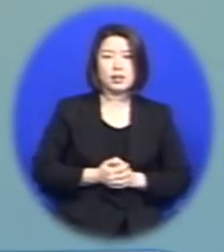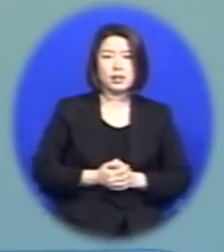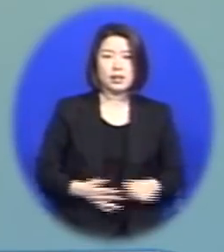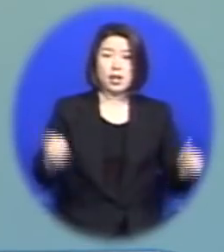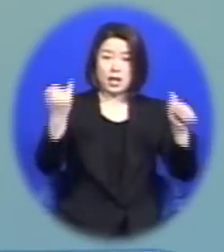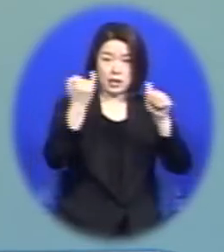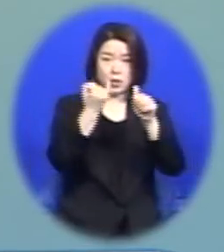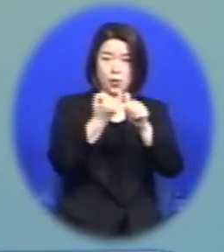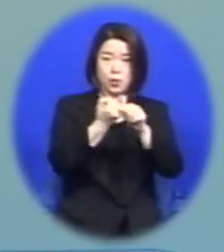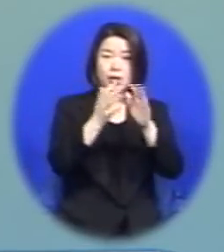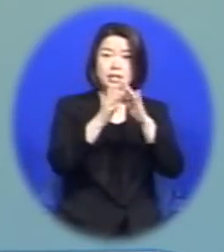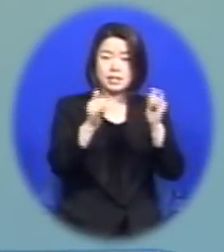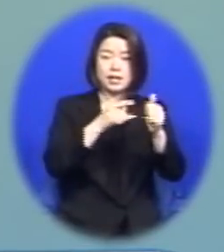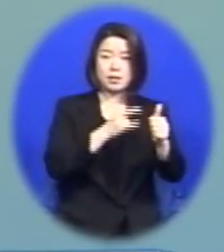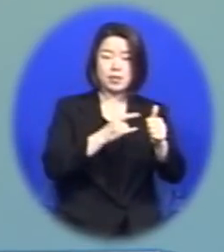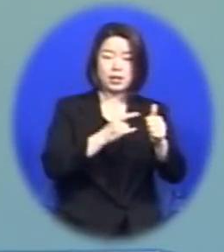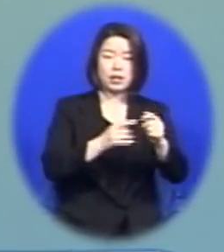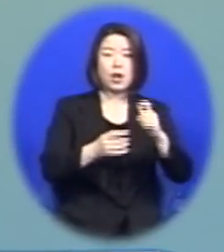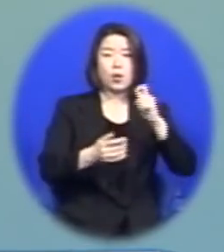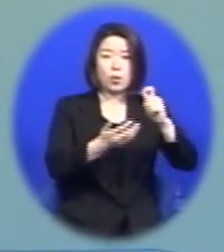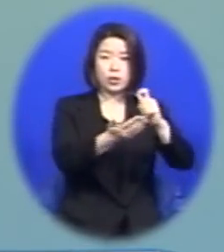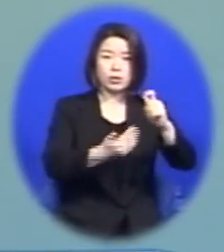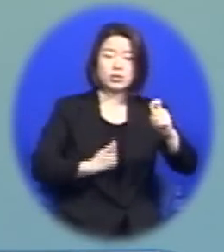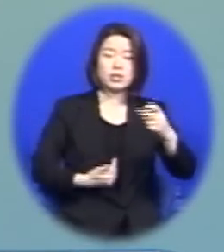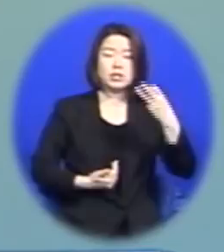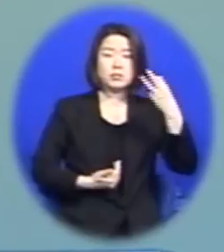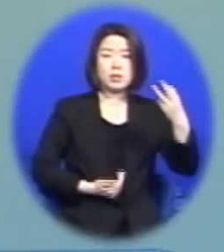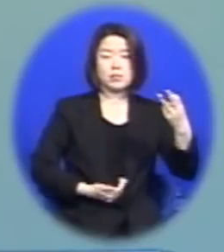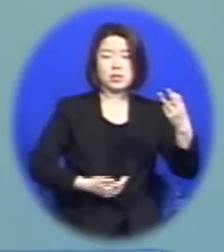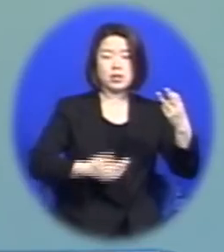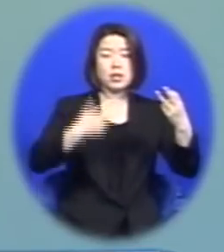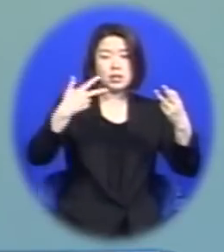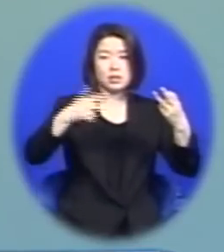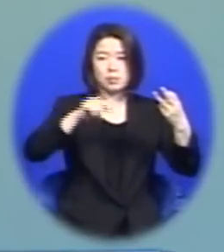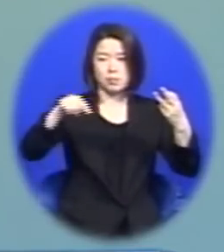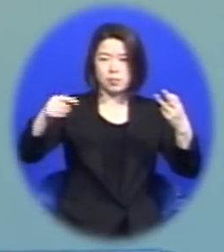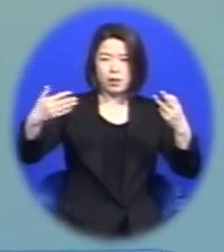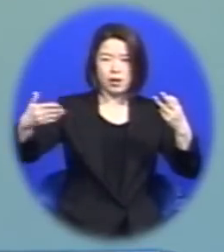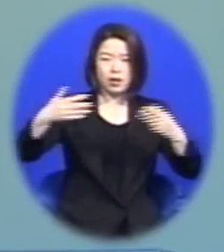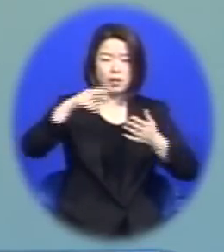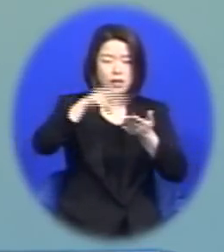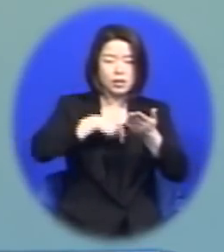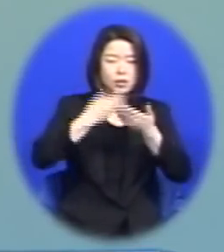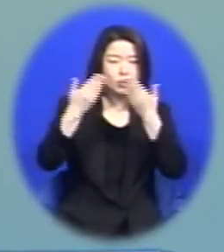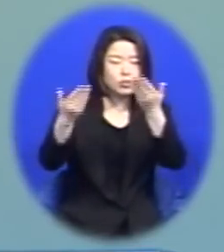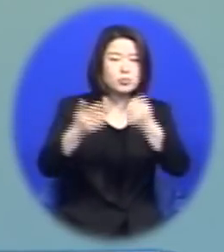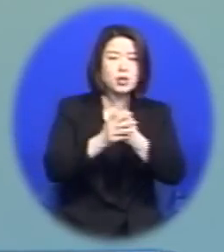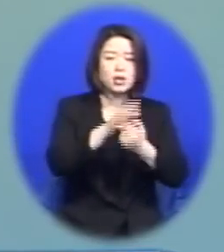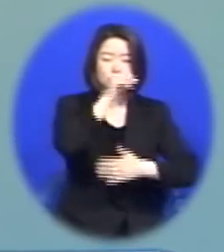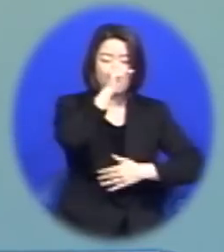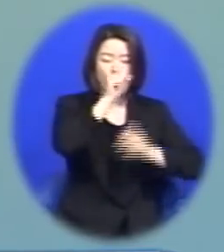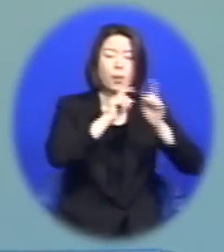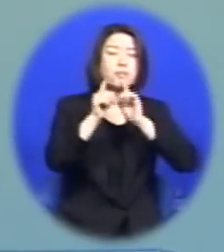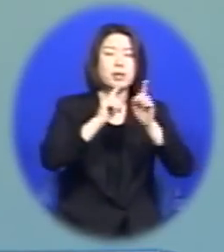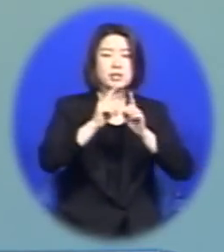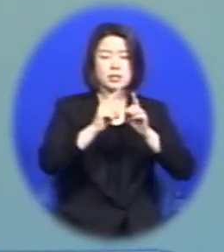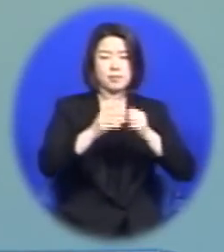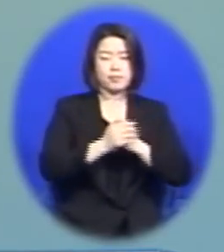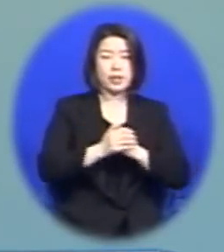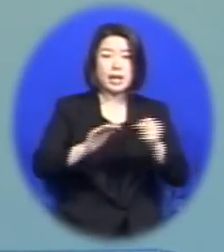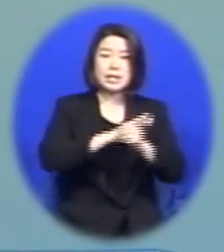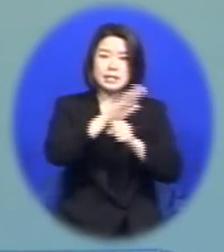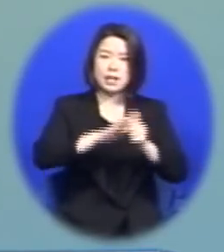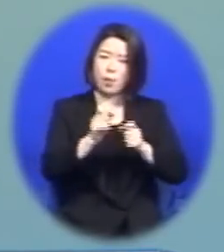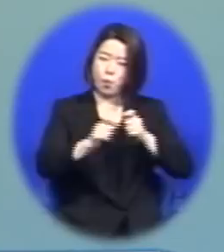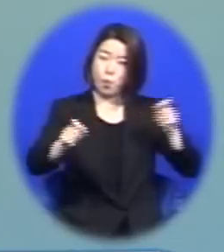결혼한 사람들에게 고려도 전서 13장 3절 7절 까지 읽어 주면 다 좋은 말씀 이라고 합니다 사랑은 오래 참고 사랑은